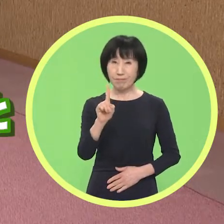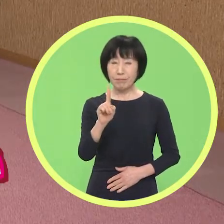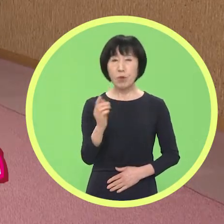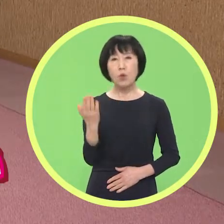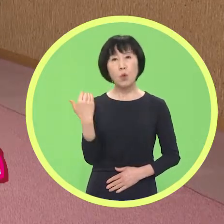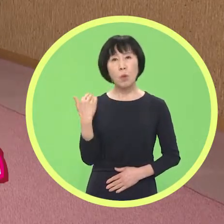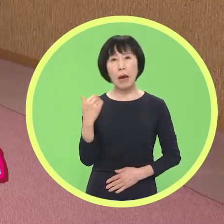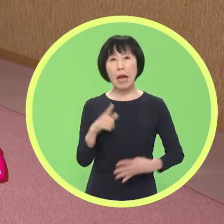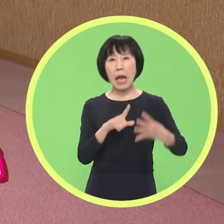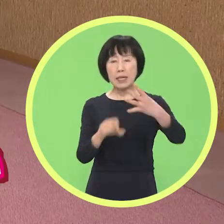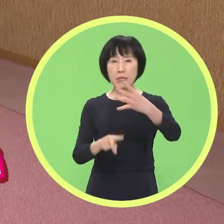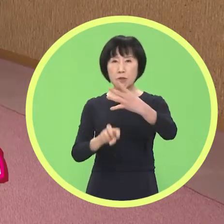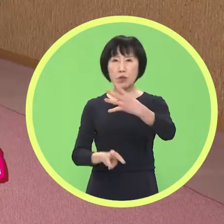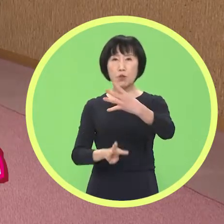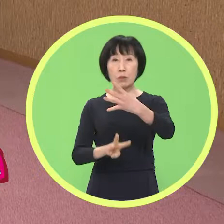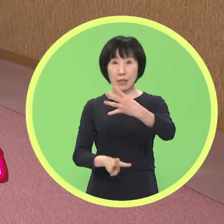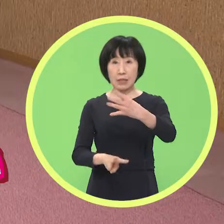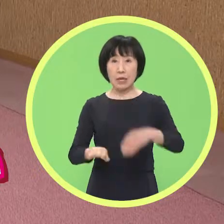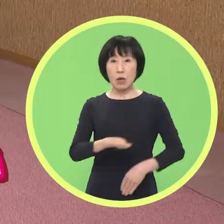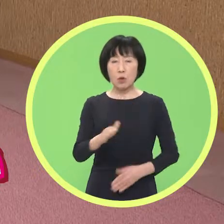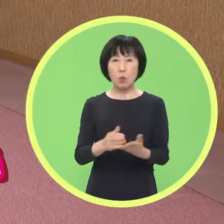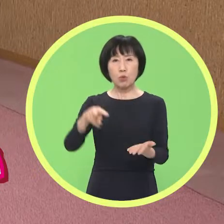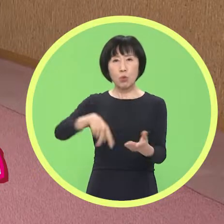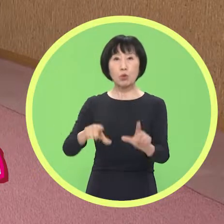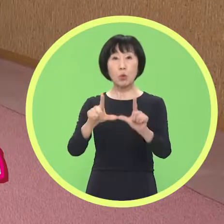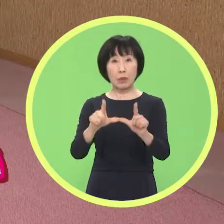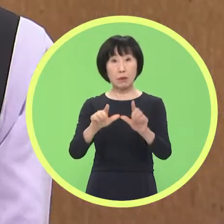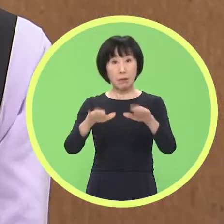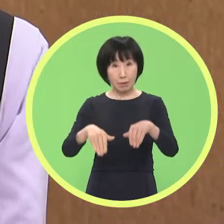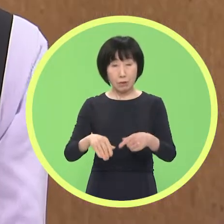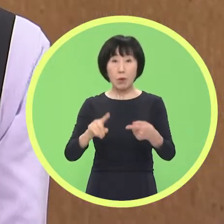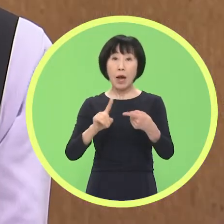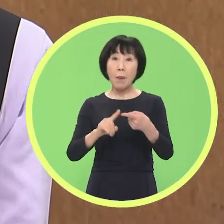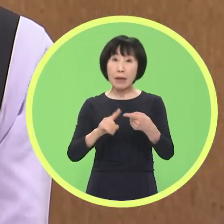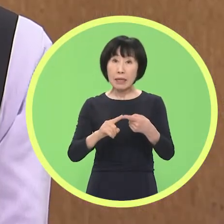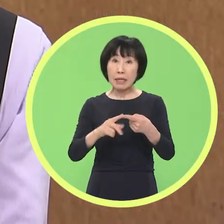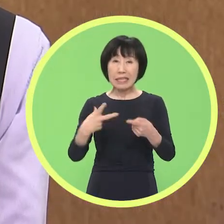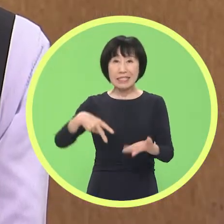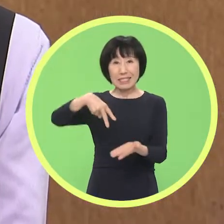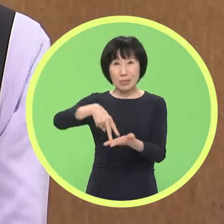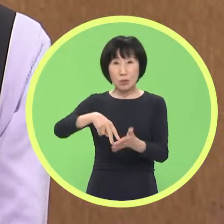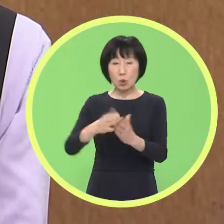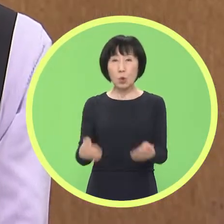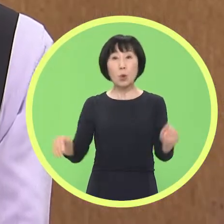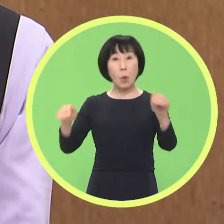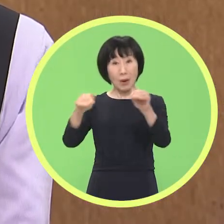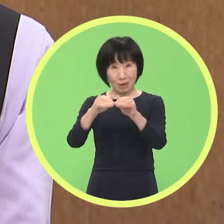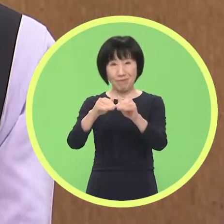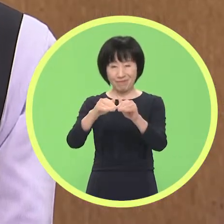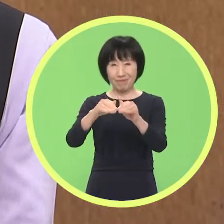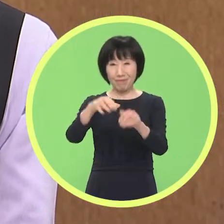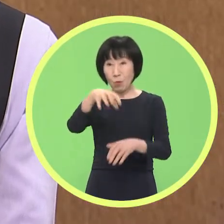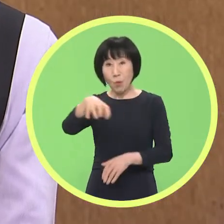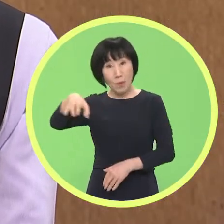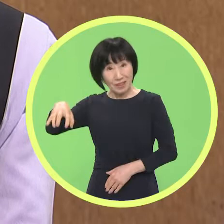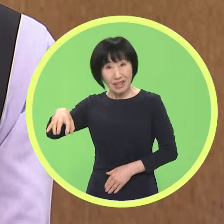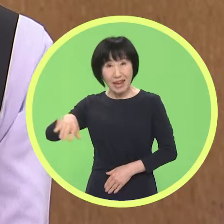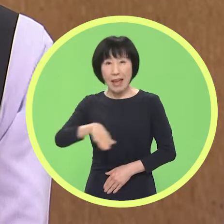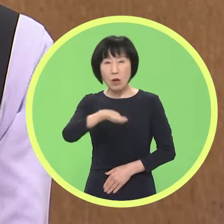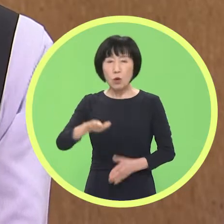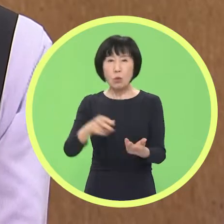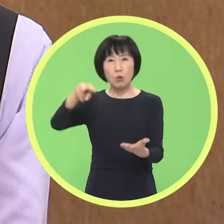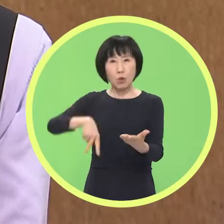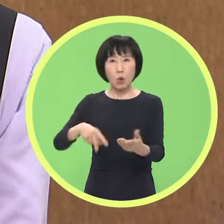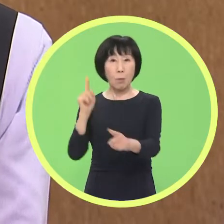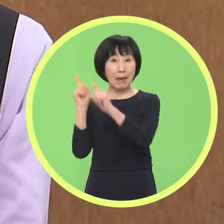い、4月23日は子ども読書の日だったんですが、それに合わせ広島市にある13の市立図書館で子